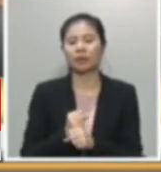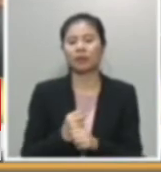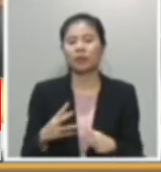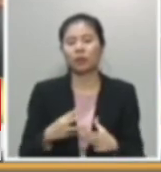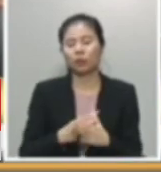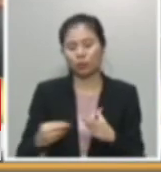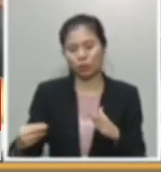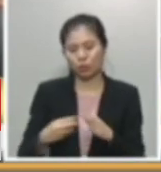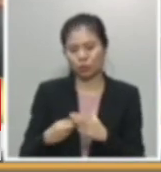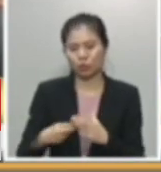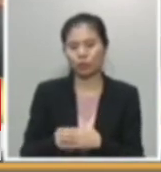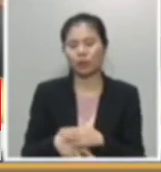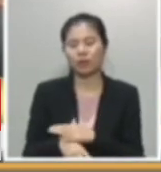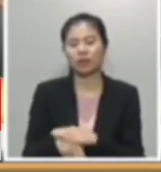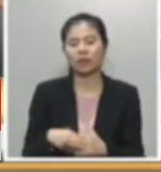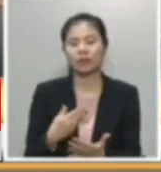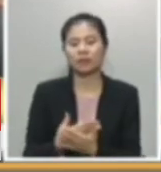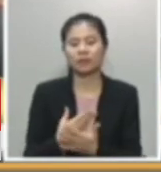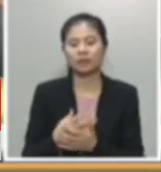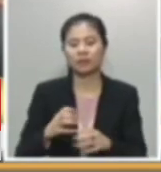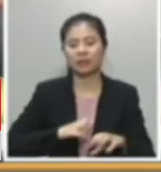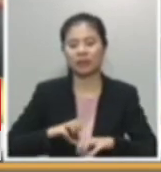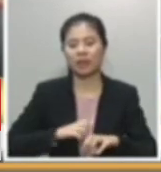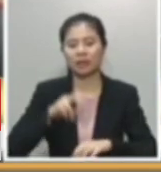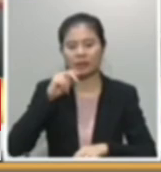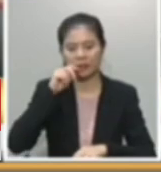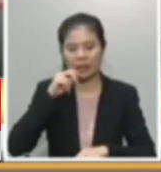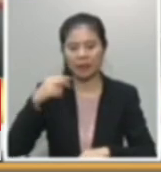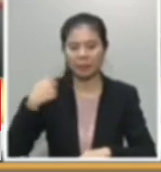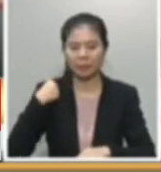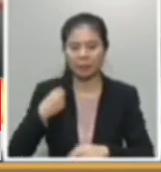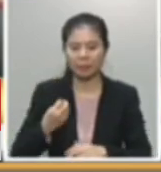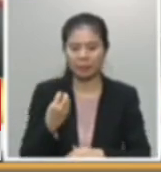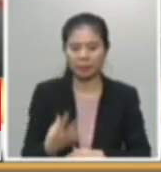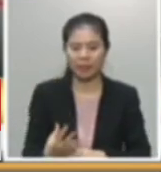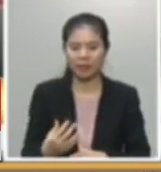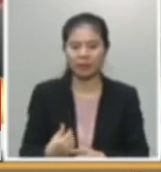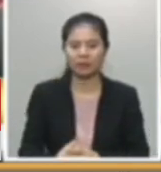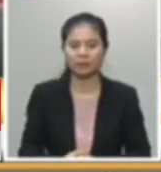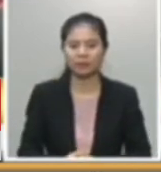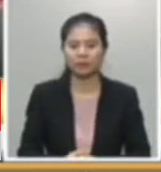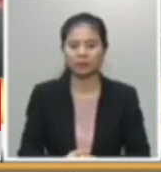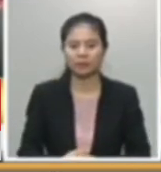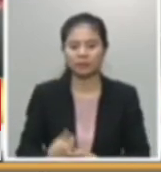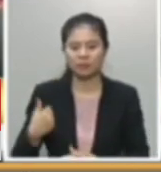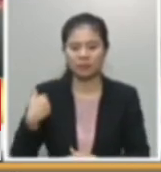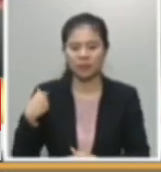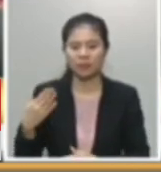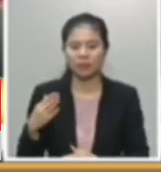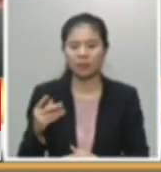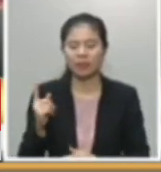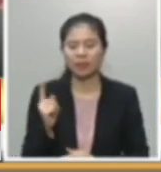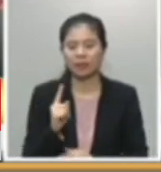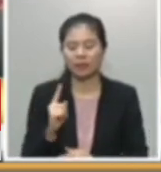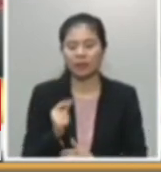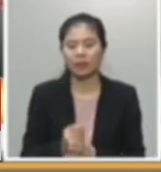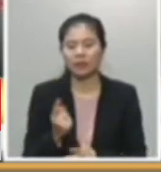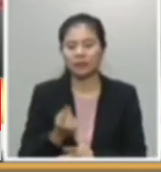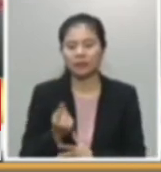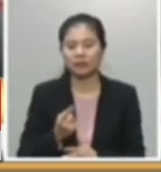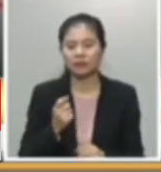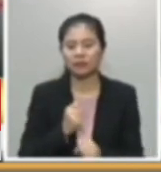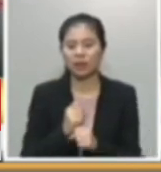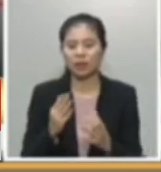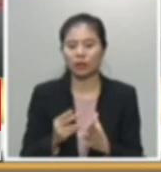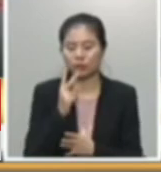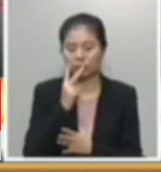งบประมาณจากการจัดการบริหารน้ำอย่างน่ารังเกียจหรือไม่เท็จจริงอย่างไรก็ต้